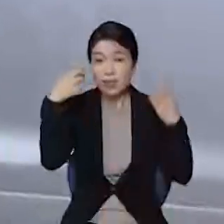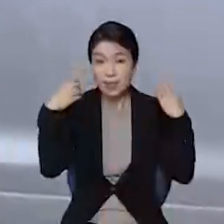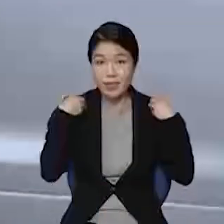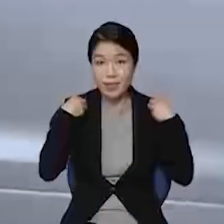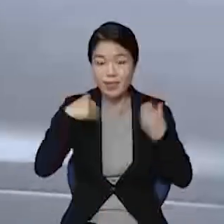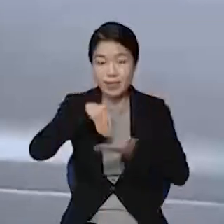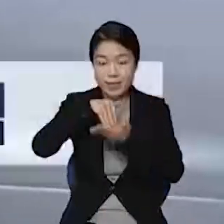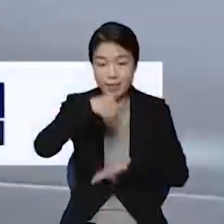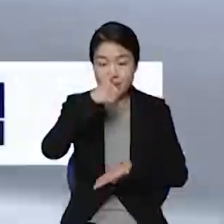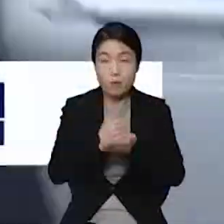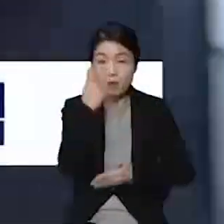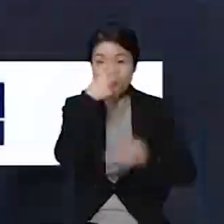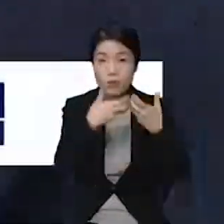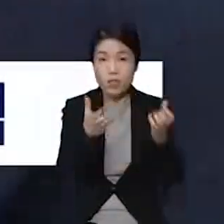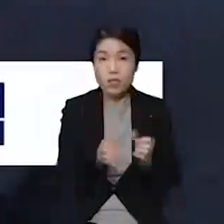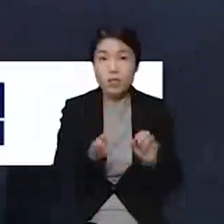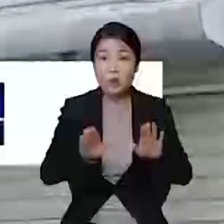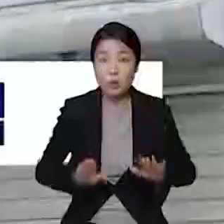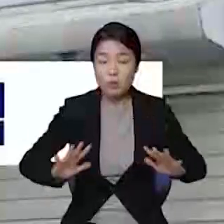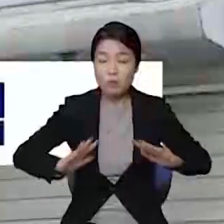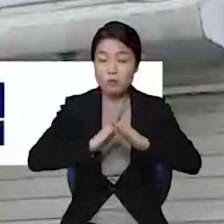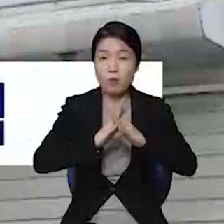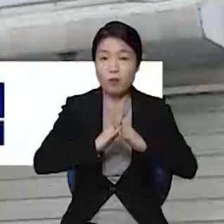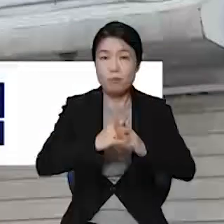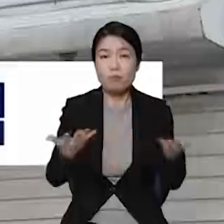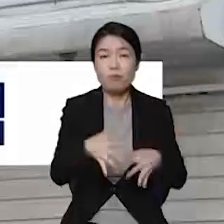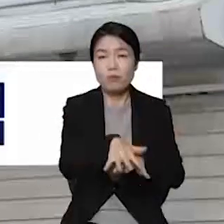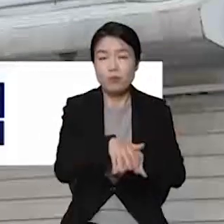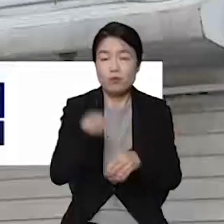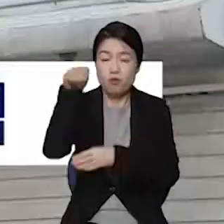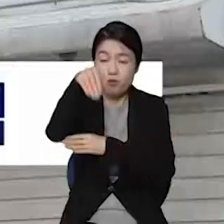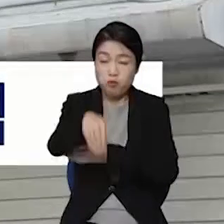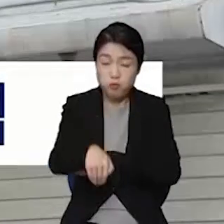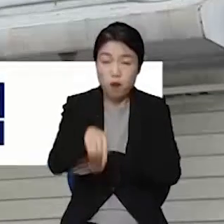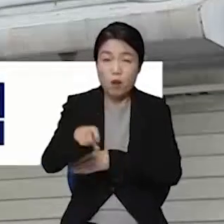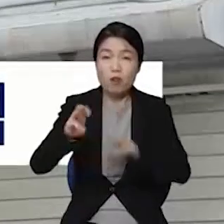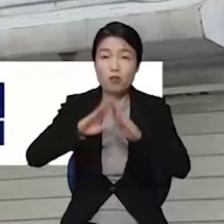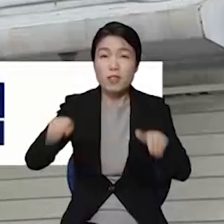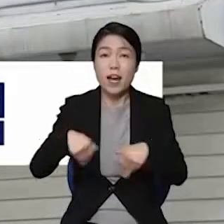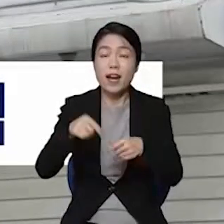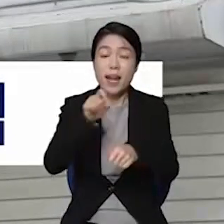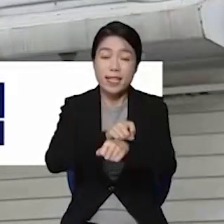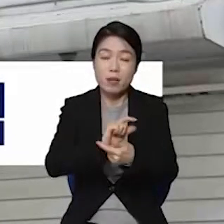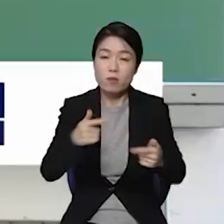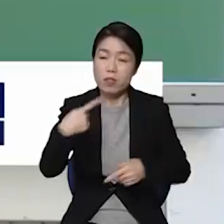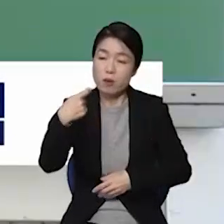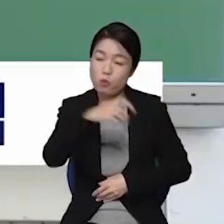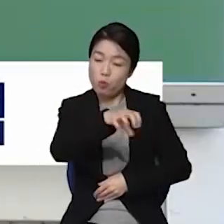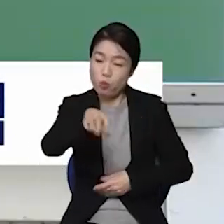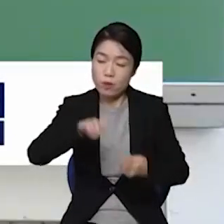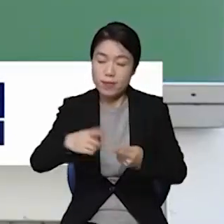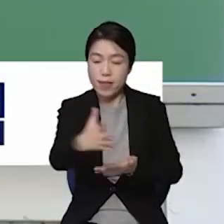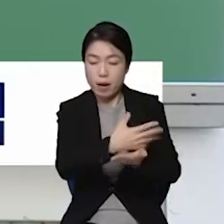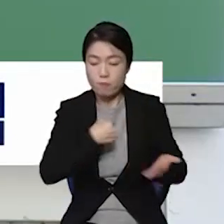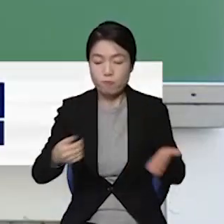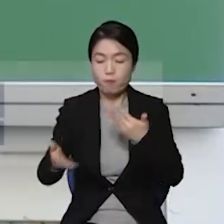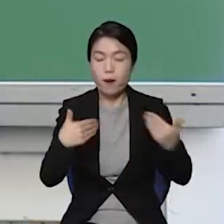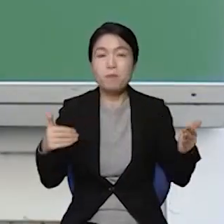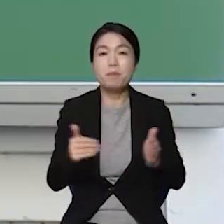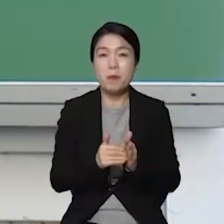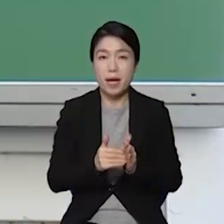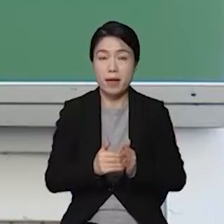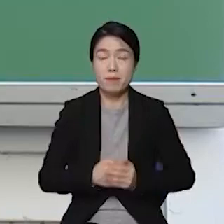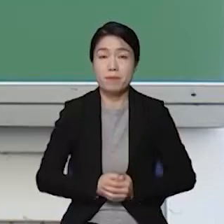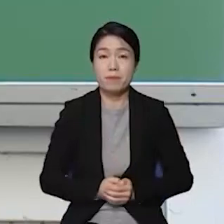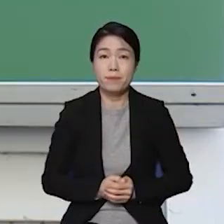광주경찰청 강력범죄수사대는 오늘 건설노조 타워크레인 광주 전라지부 사무실 등 11곳에 대한 압수수색을